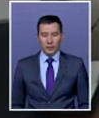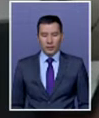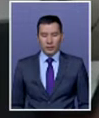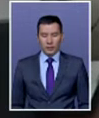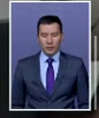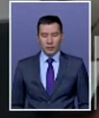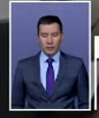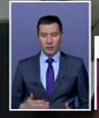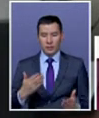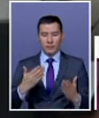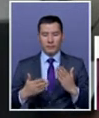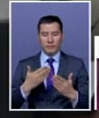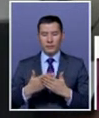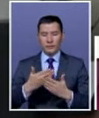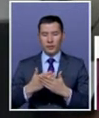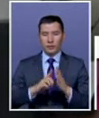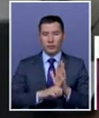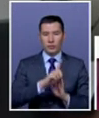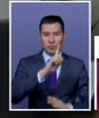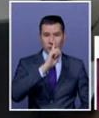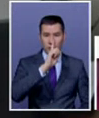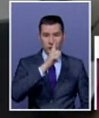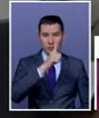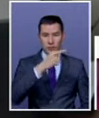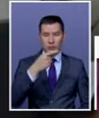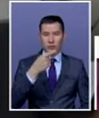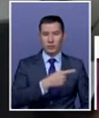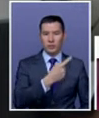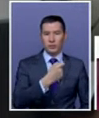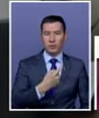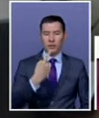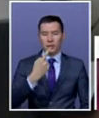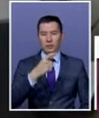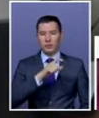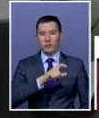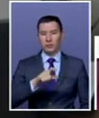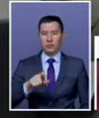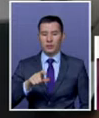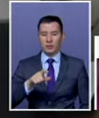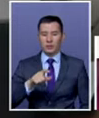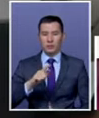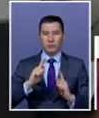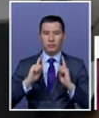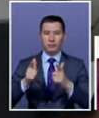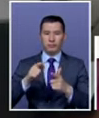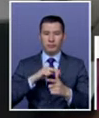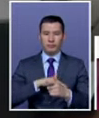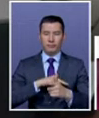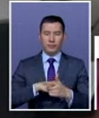Если по статистике брать, у нас с начала года 1101 человек уже приступили к данной